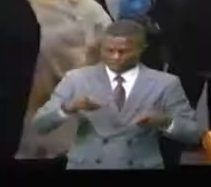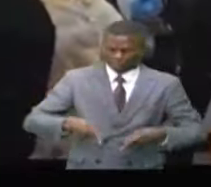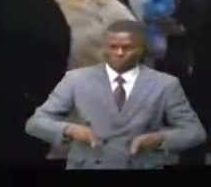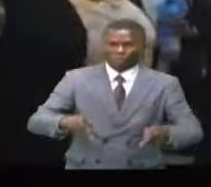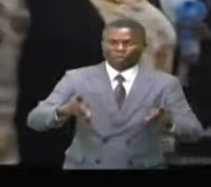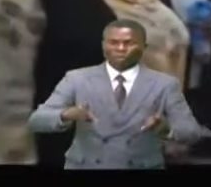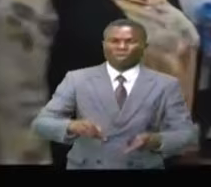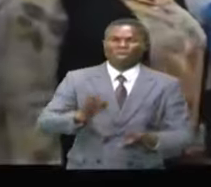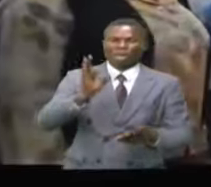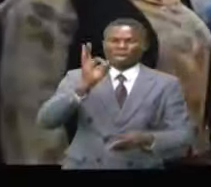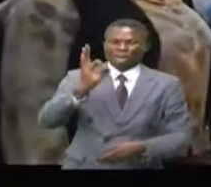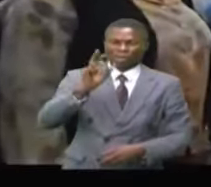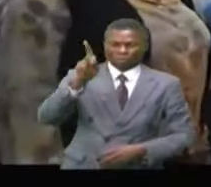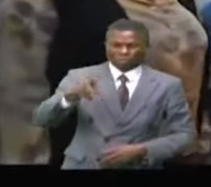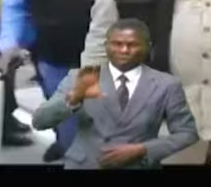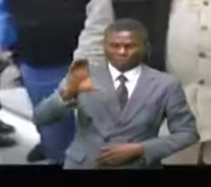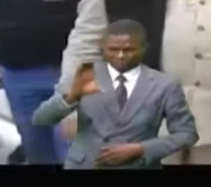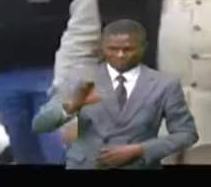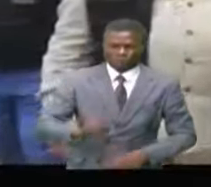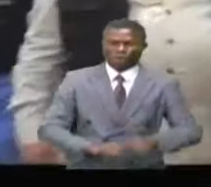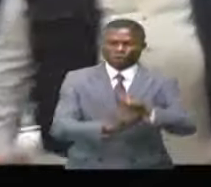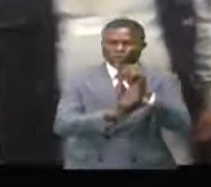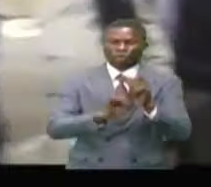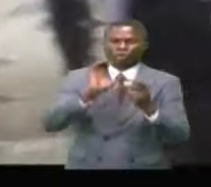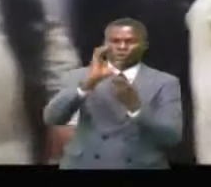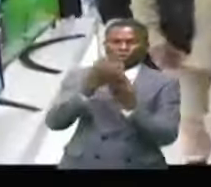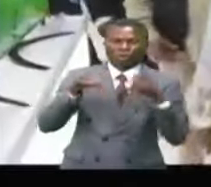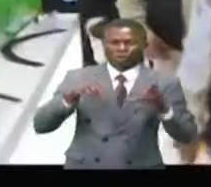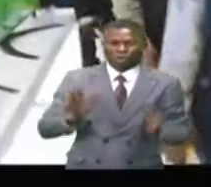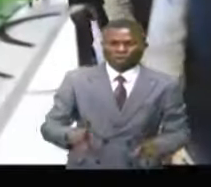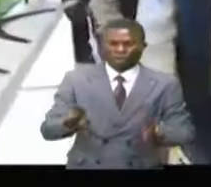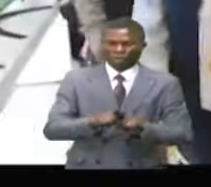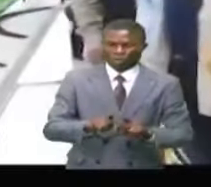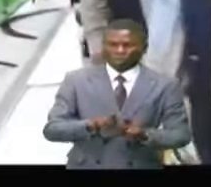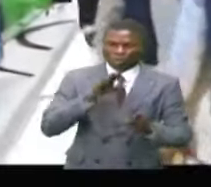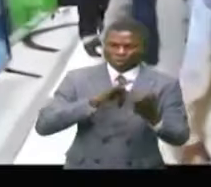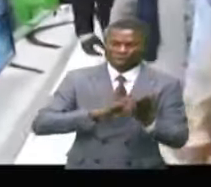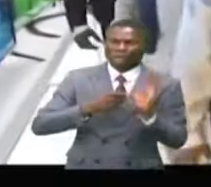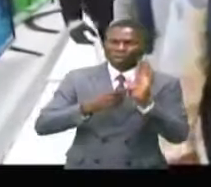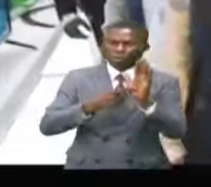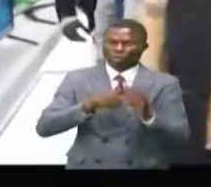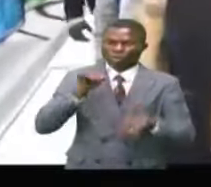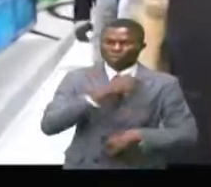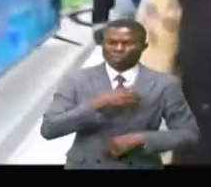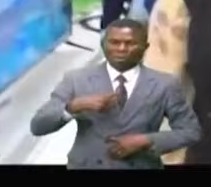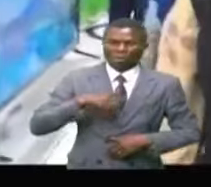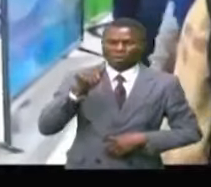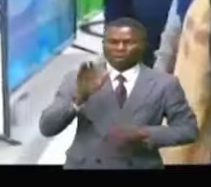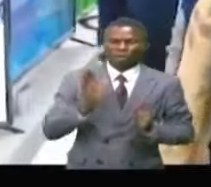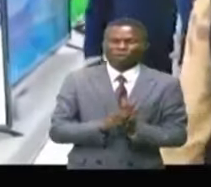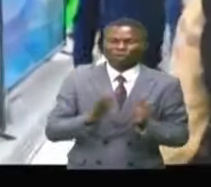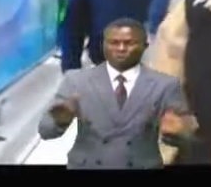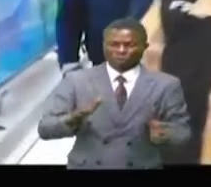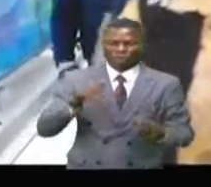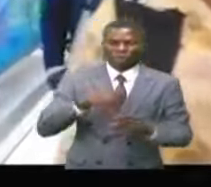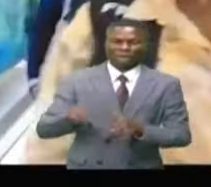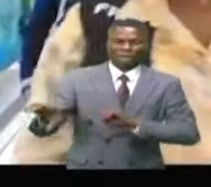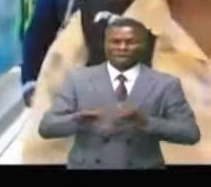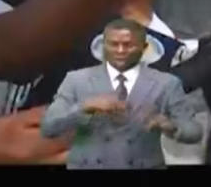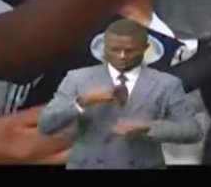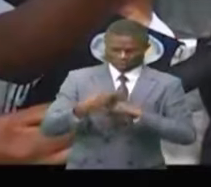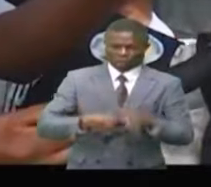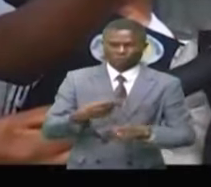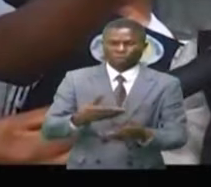au FPC de financer la culture congolaise telle que mentionnée par la directrice générale lors de cette cérémonie du